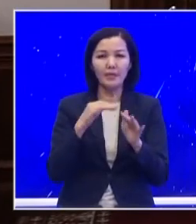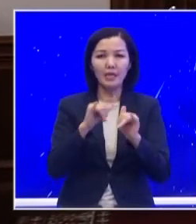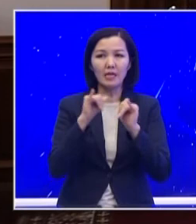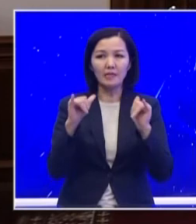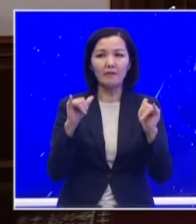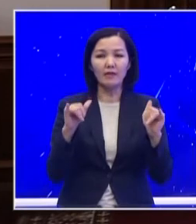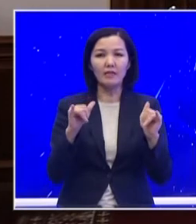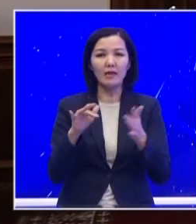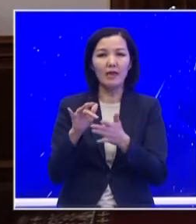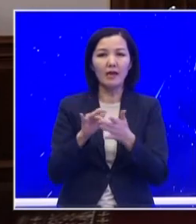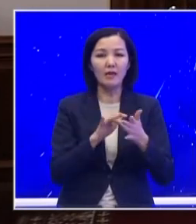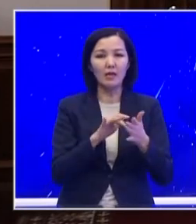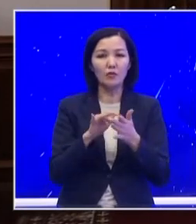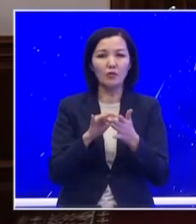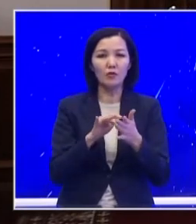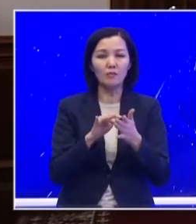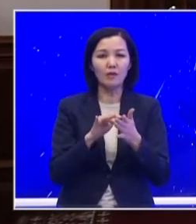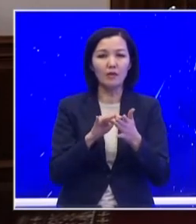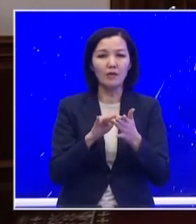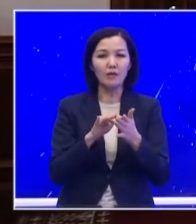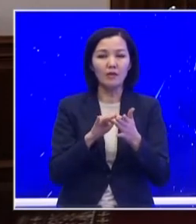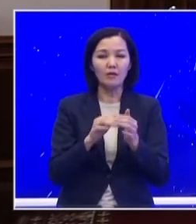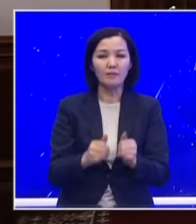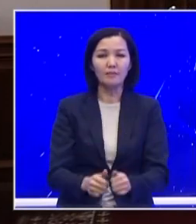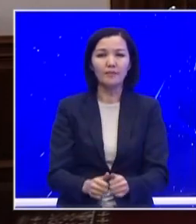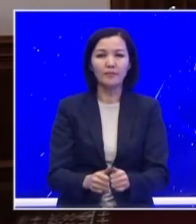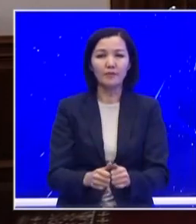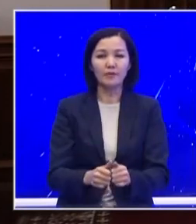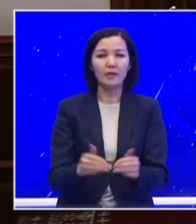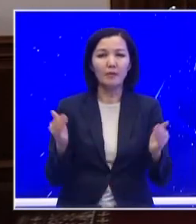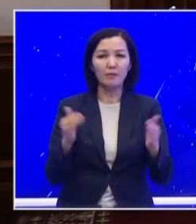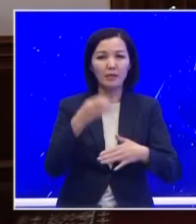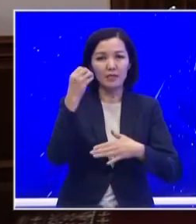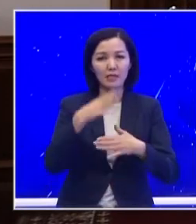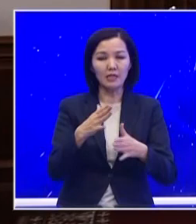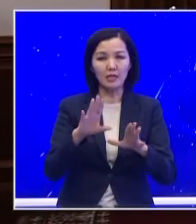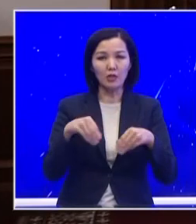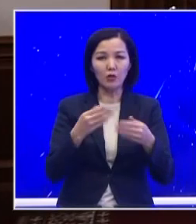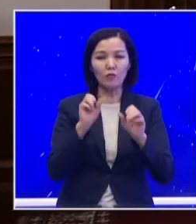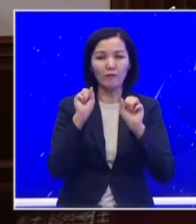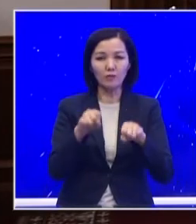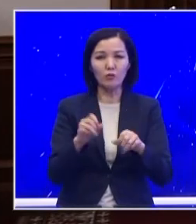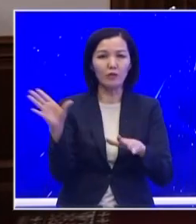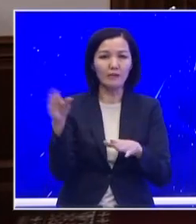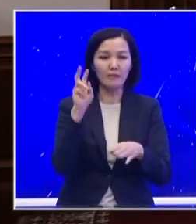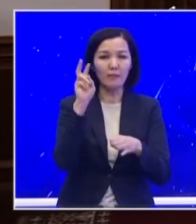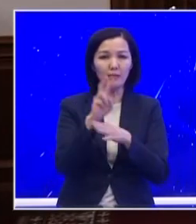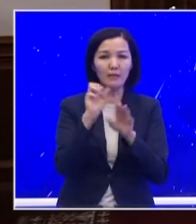развитие экотуризма через визит-центры и пешие тропы. Визит-центры дают возможность всем